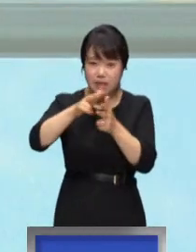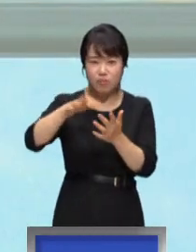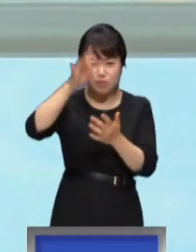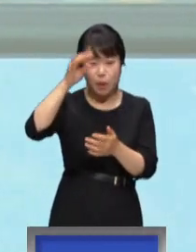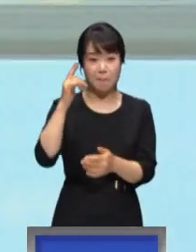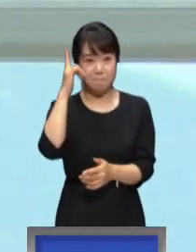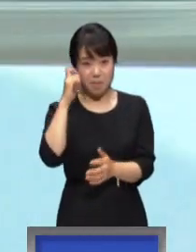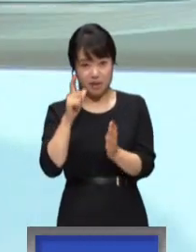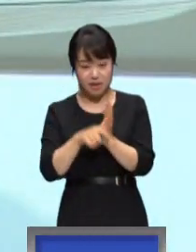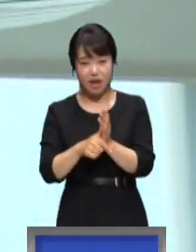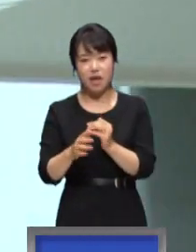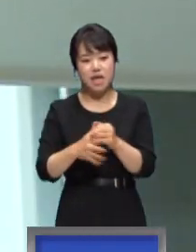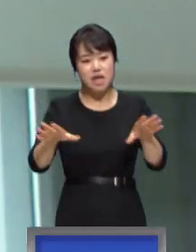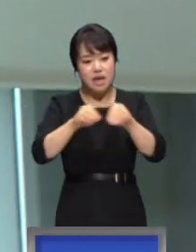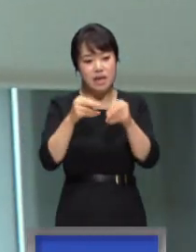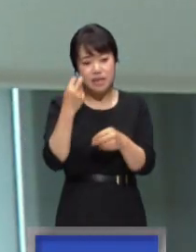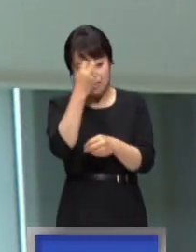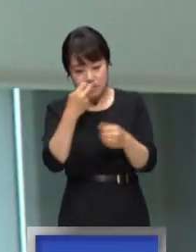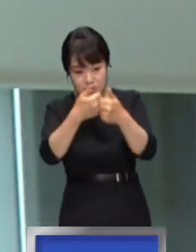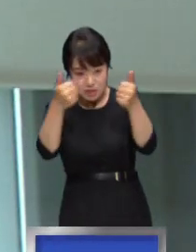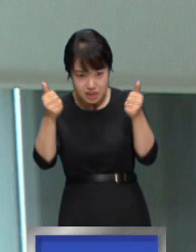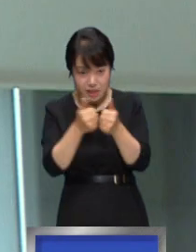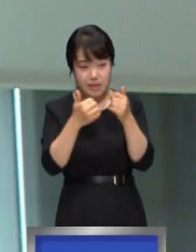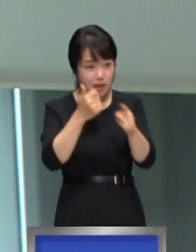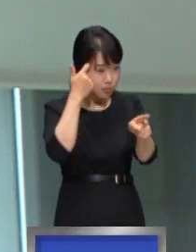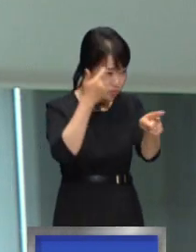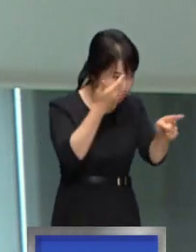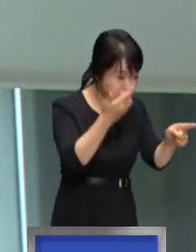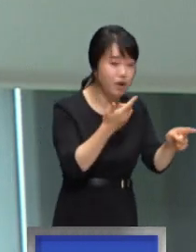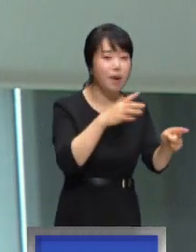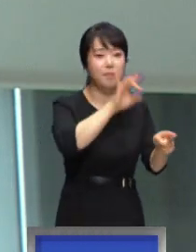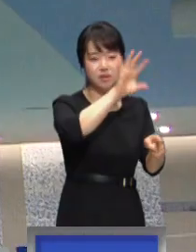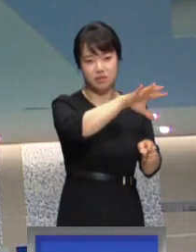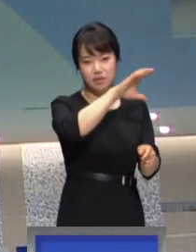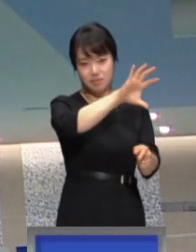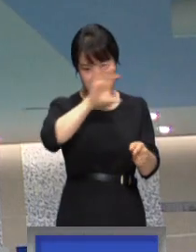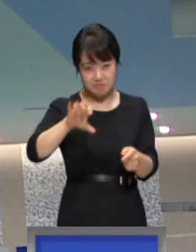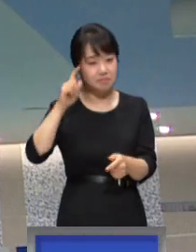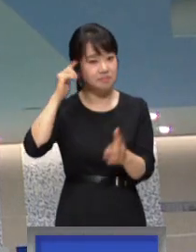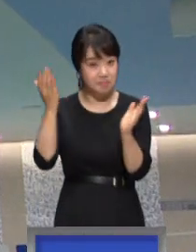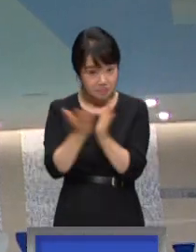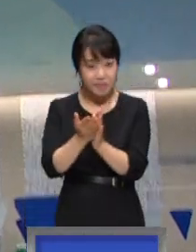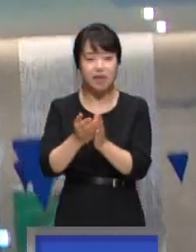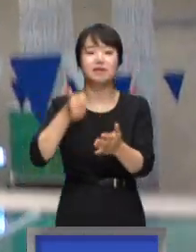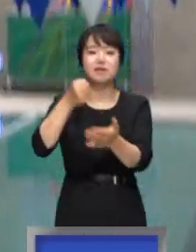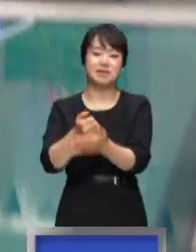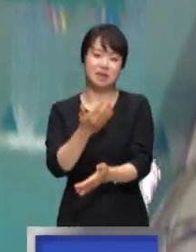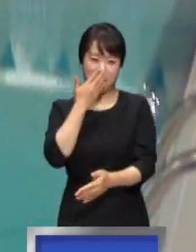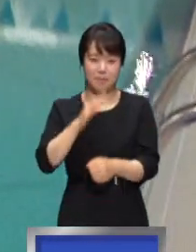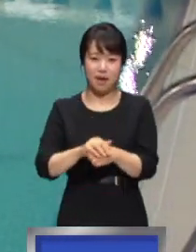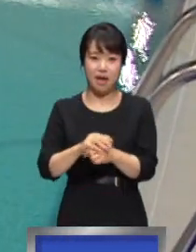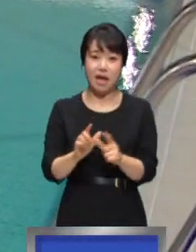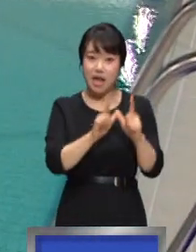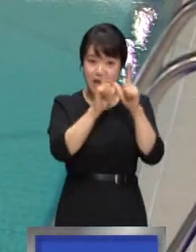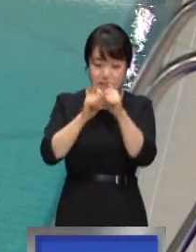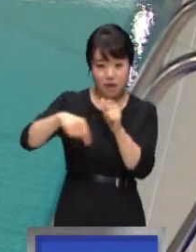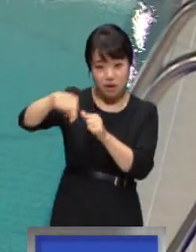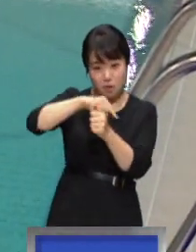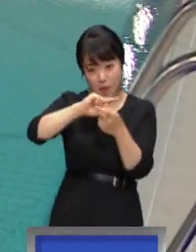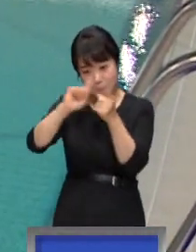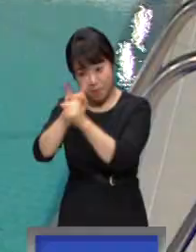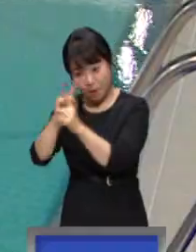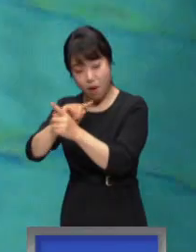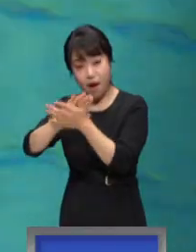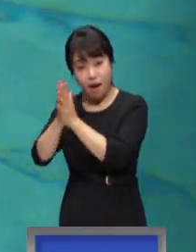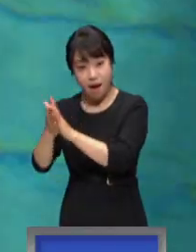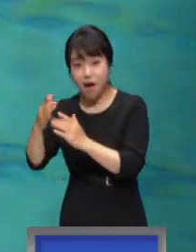초기부터 통합심의위원회 운영으로 주민 의견을 우선 반영합니다. 의견 수렴을 통해 생활 SOC 조성으로